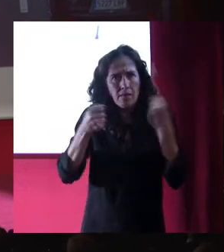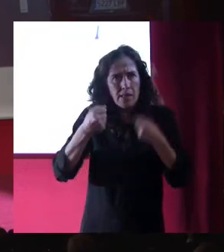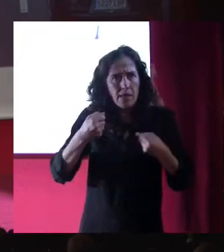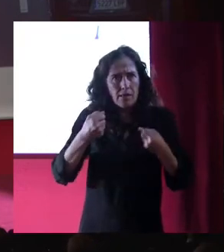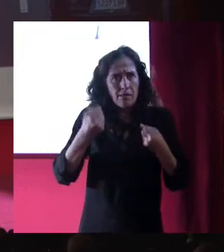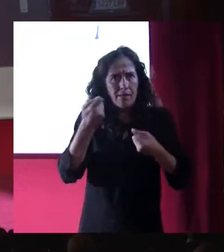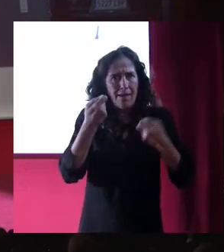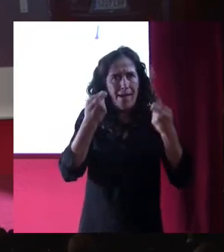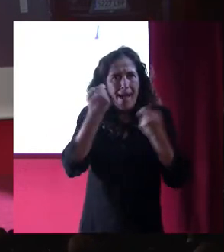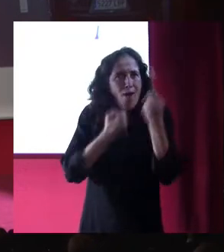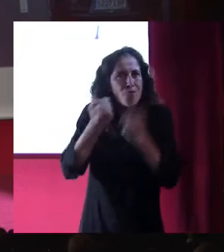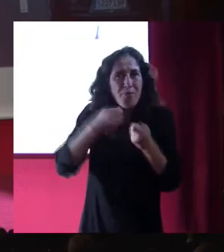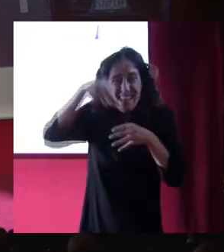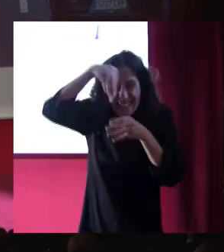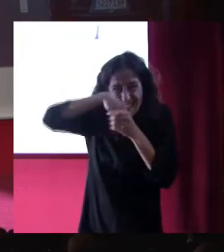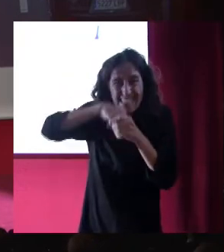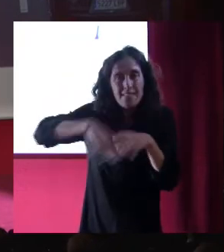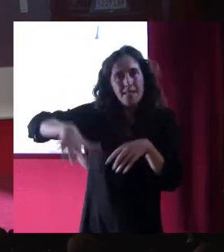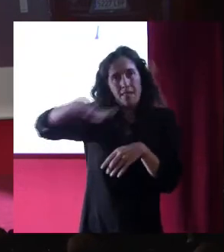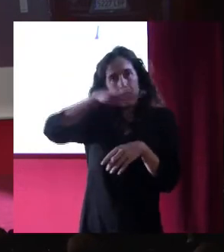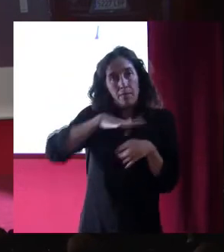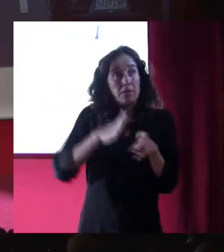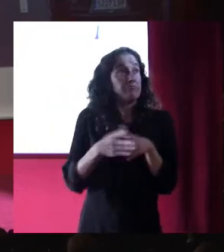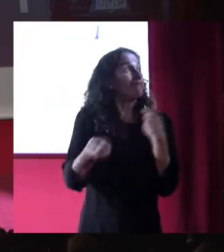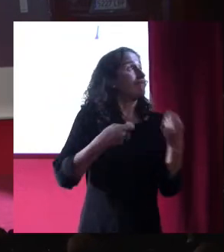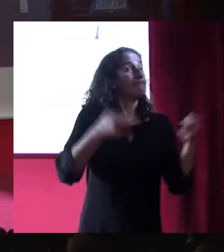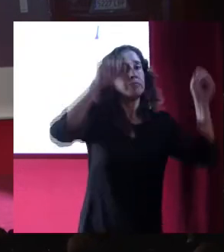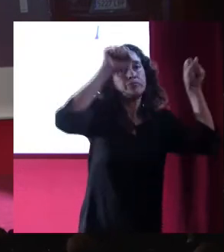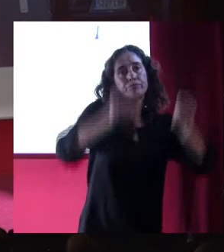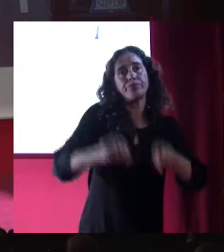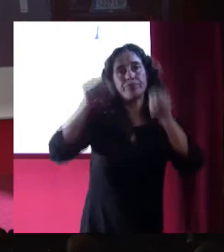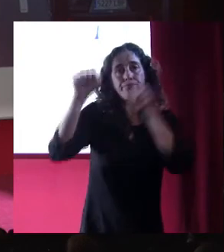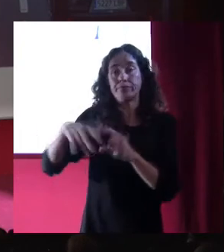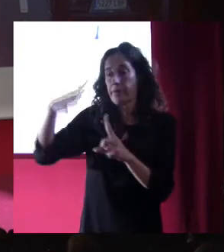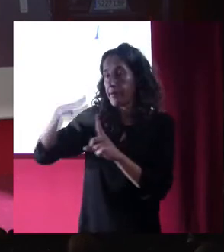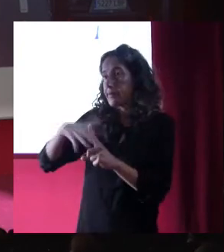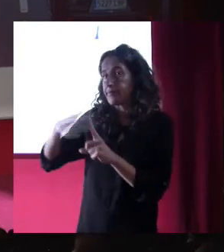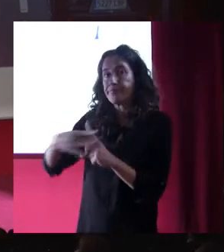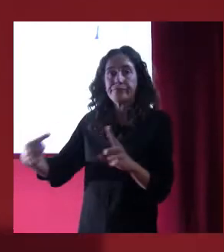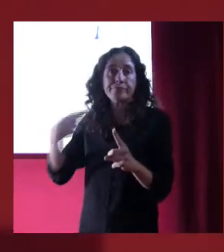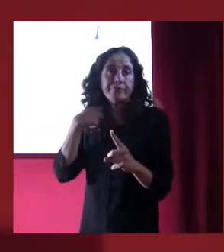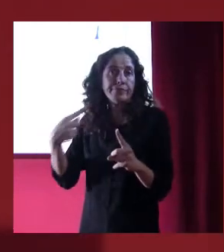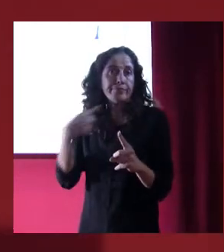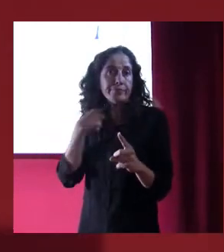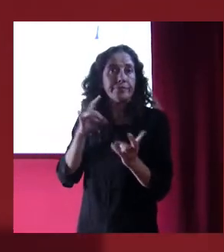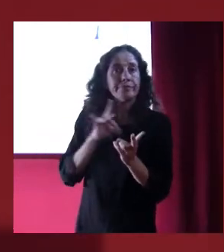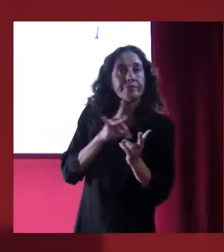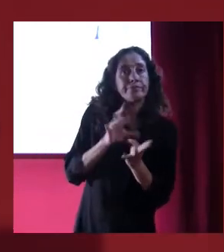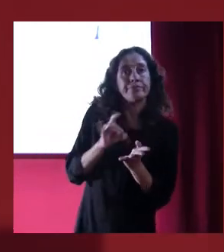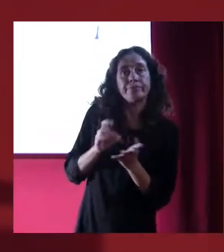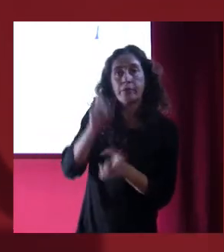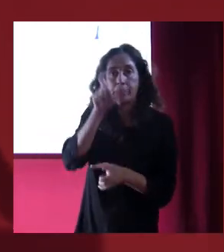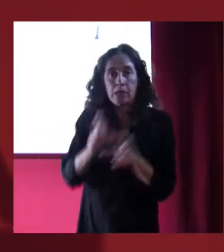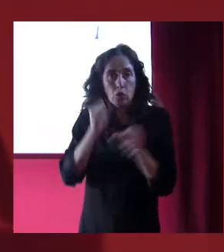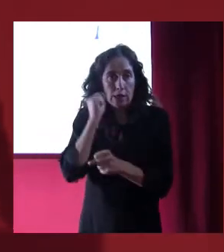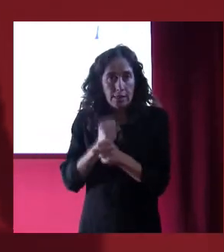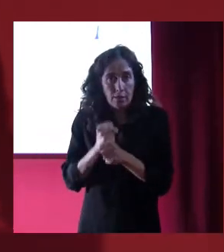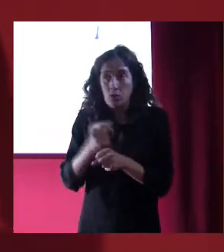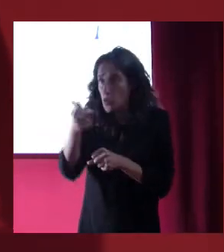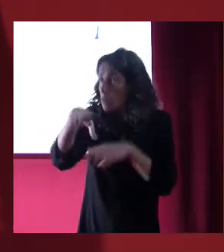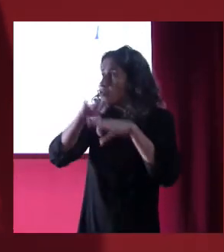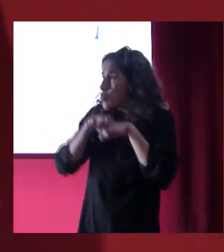dins del mateix barri. Tancament de negocis, pèrdua de facturació, acomiadament de treballadors. Jo us convido